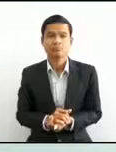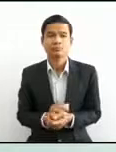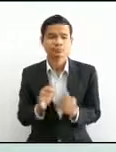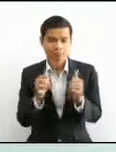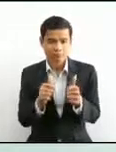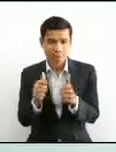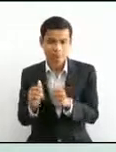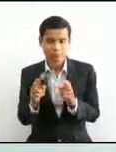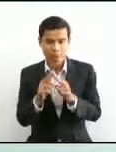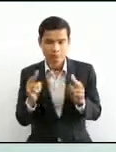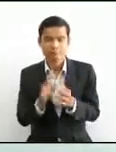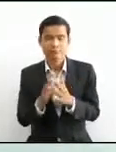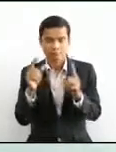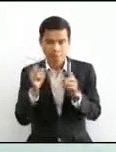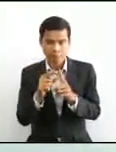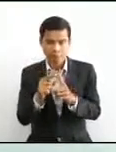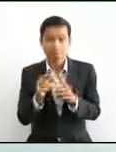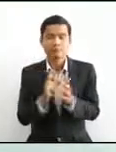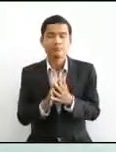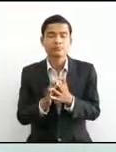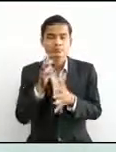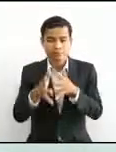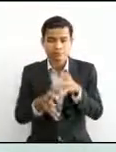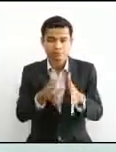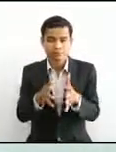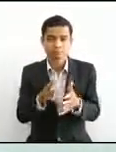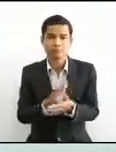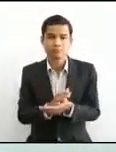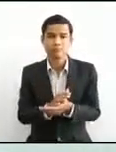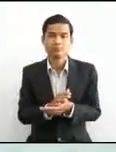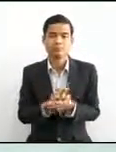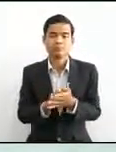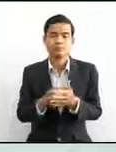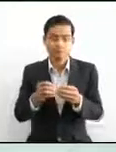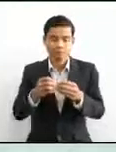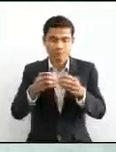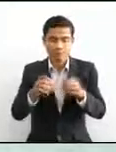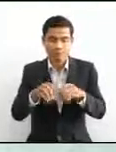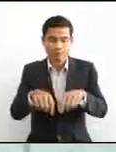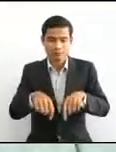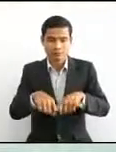Chà, lọ mẹn tên con, cứ bịa nên cứ dân ăn thá. Ấm, ấm bánh.